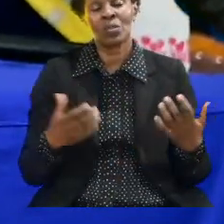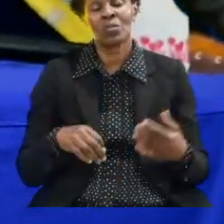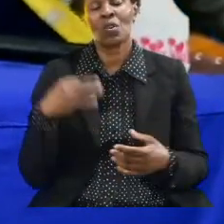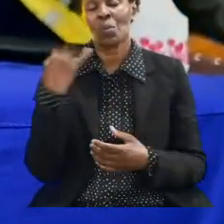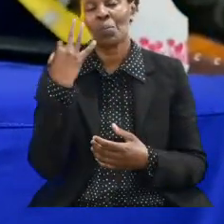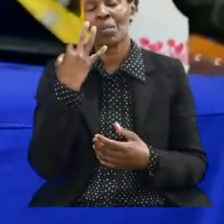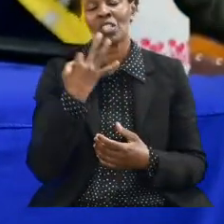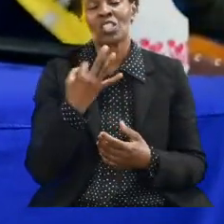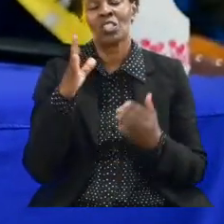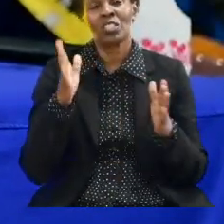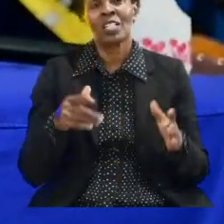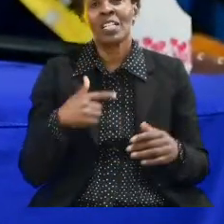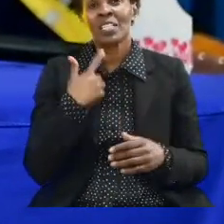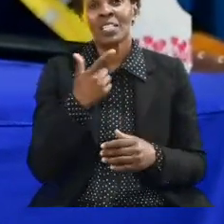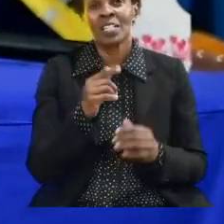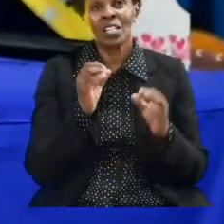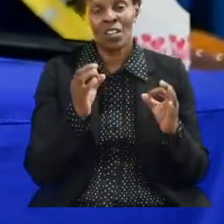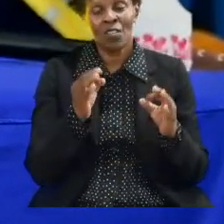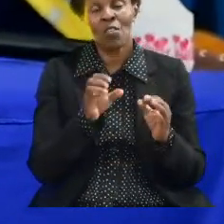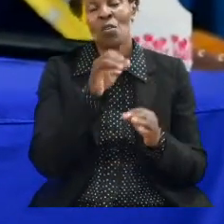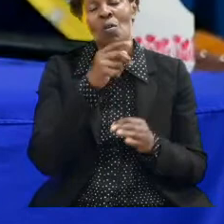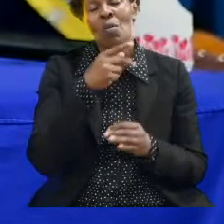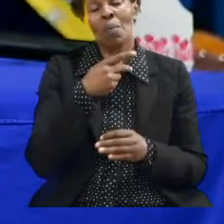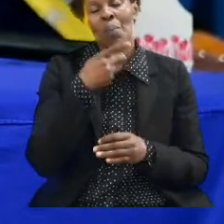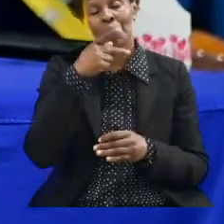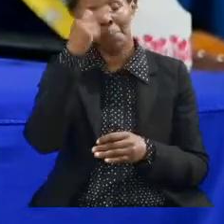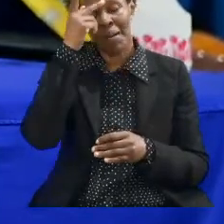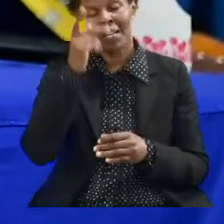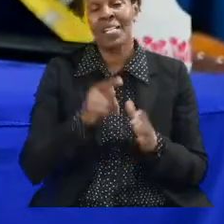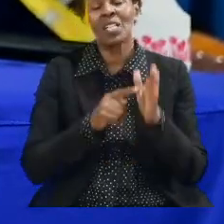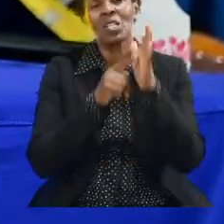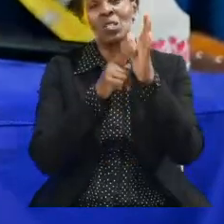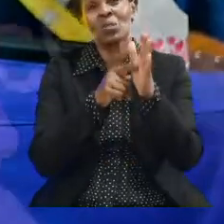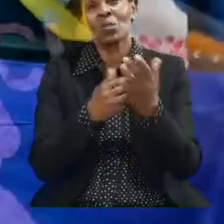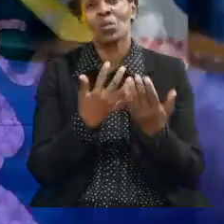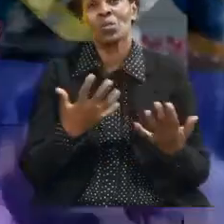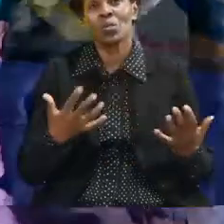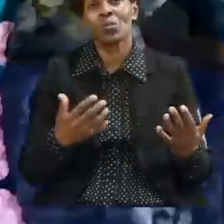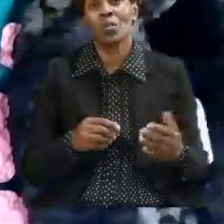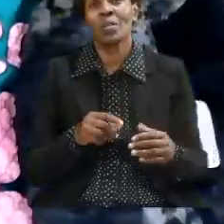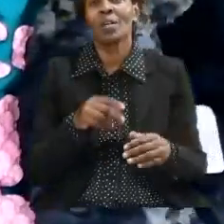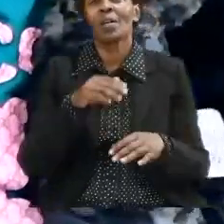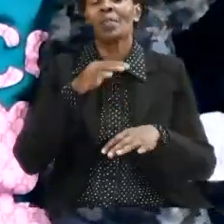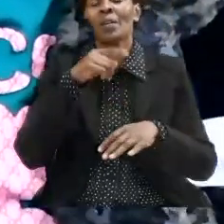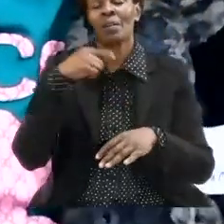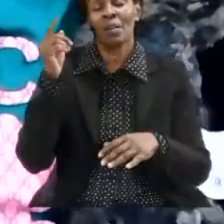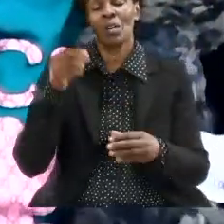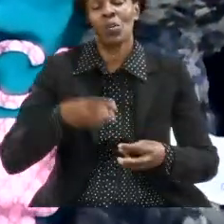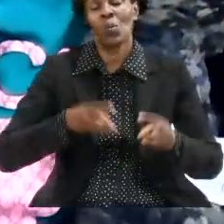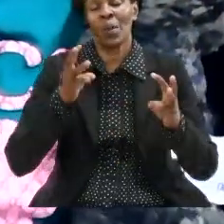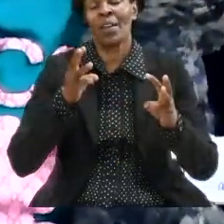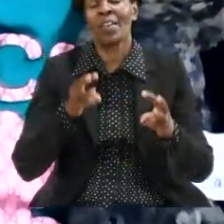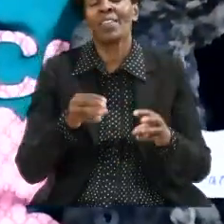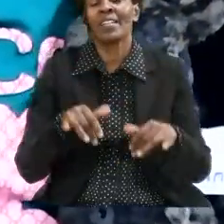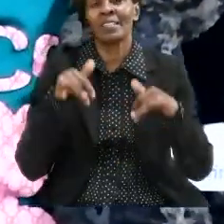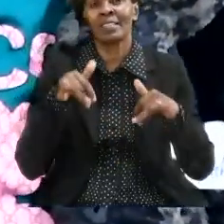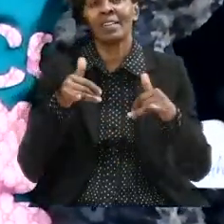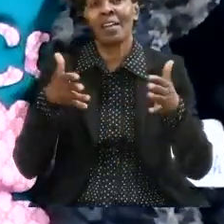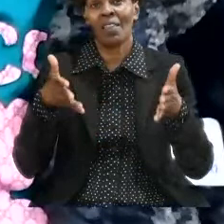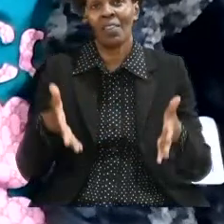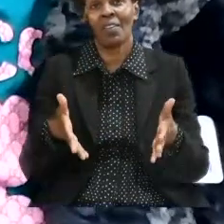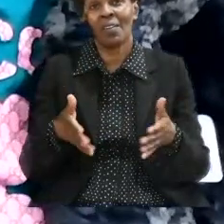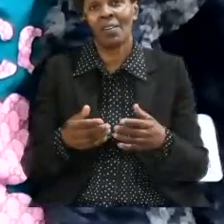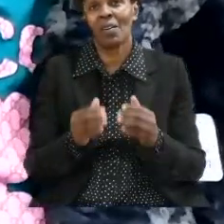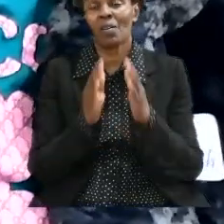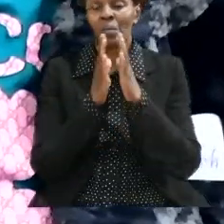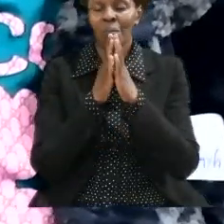te wana tuwa mwonia jira ya kugera. Ona makura matikau majireo. Ugoya mweke nige dohoe wire